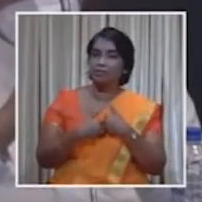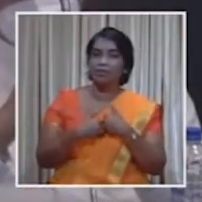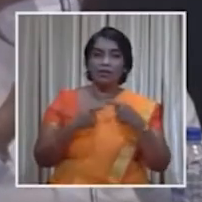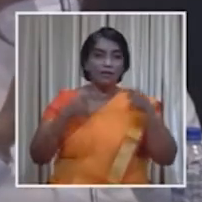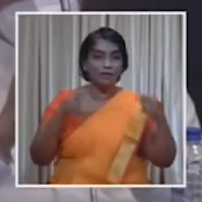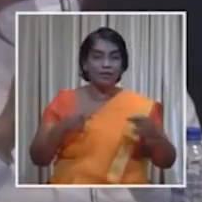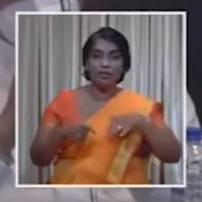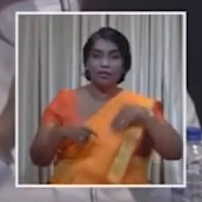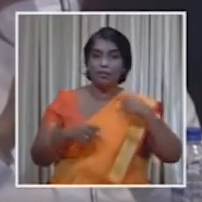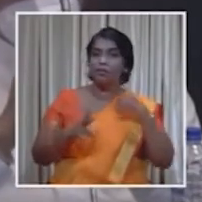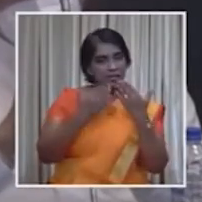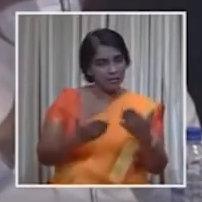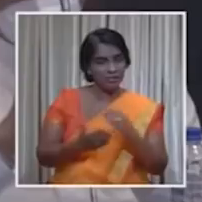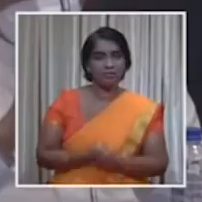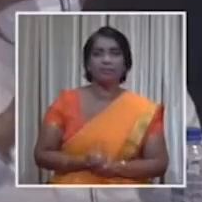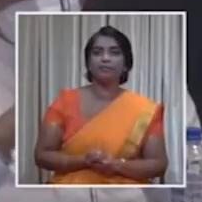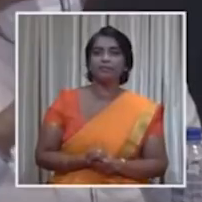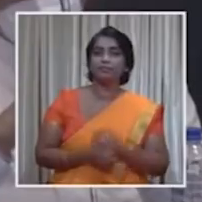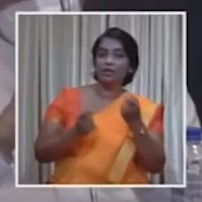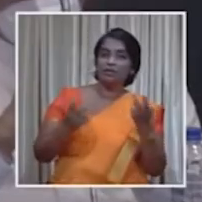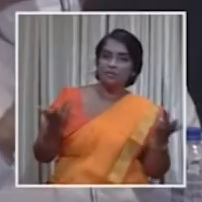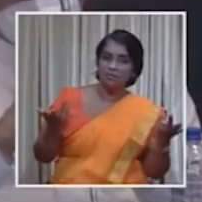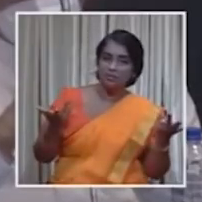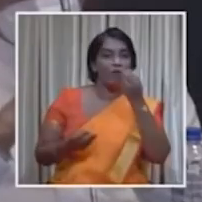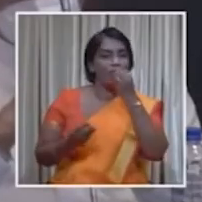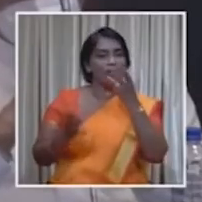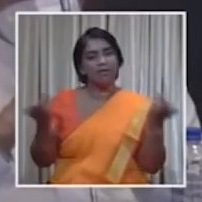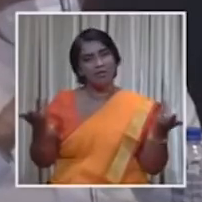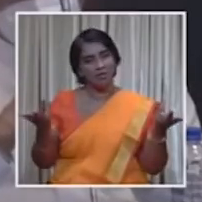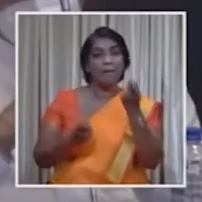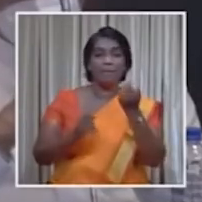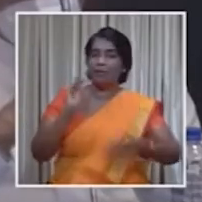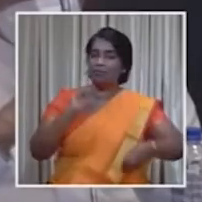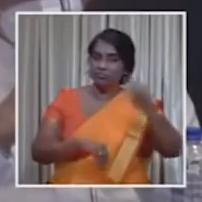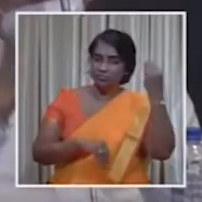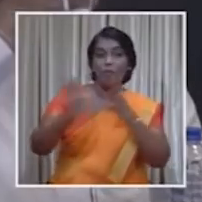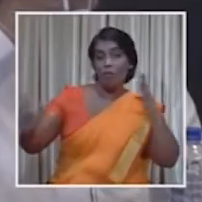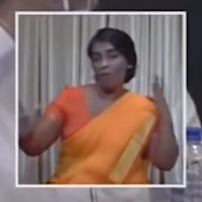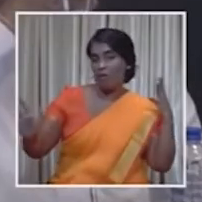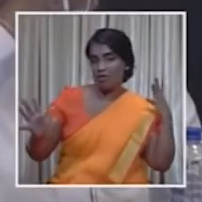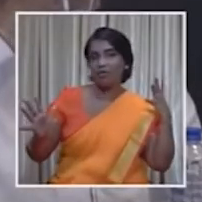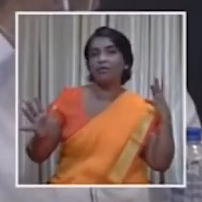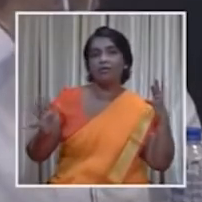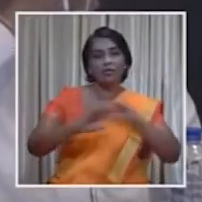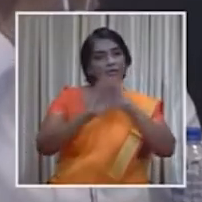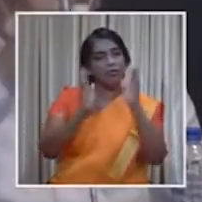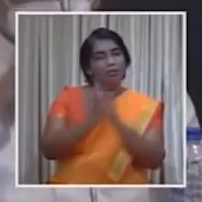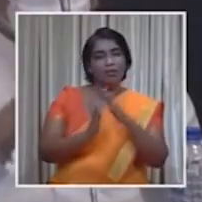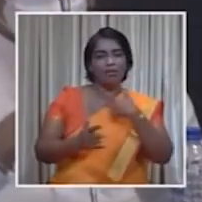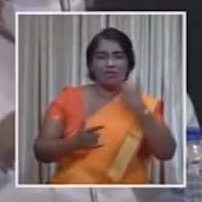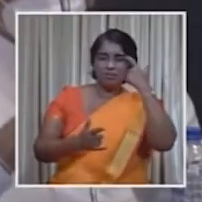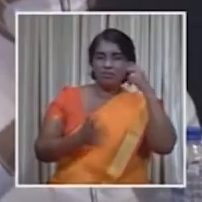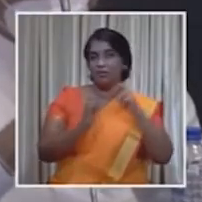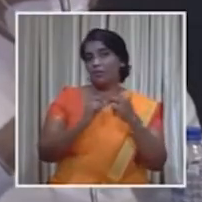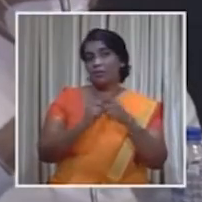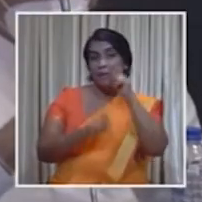ප්‍රධාන සංවිධායකතුමාට ස්තුතිවන්ත වෙමින් දැන් සල්ලිත් නැ බඩුත් නැ මිලත් වැඩි පෝලිමත් දිගයි මේ වගේ බැටකන ජනතාවක් ඉන්න වෙලාවක